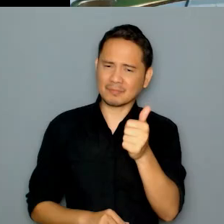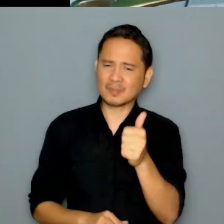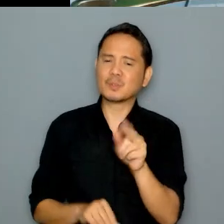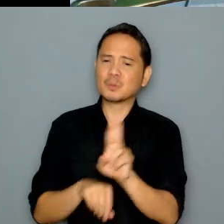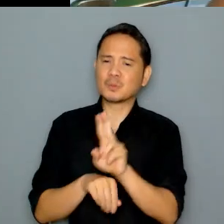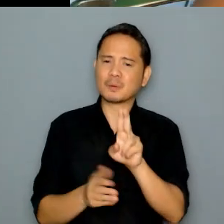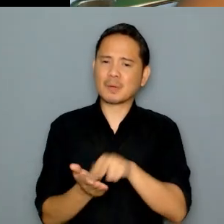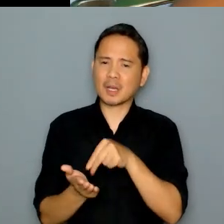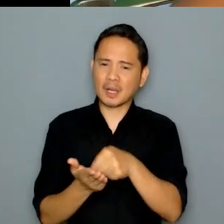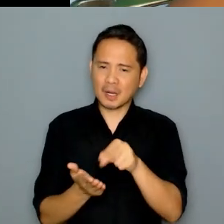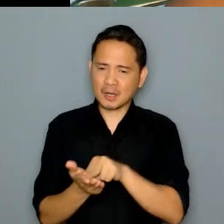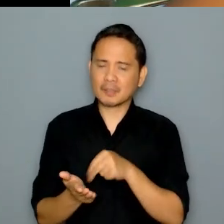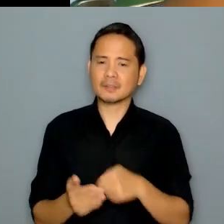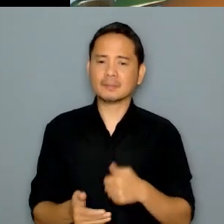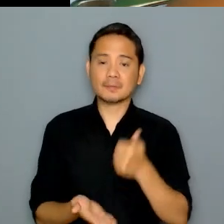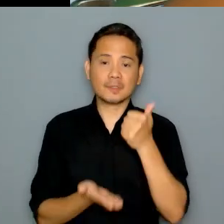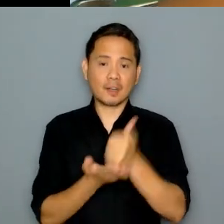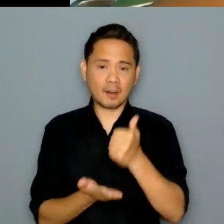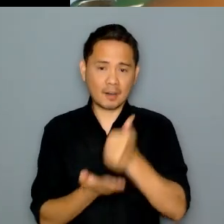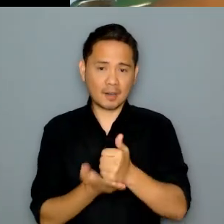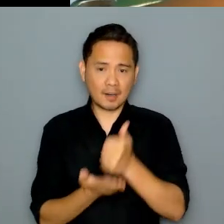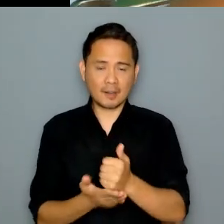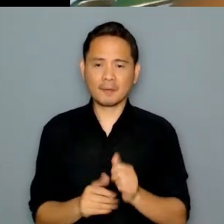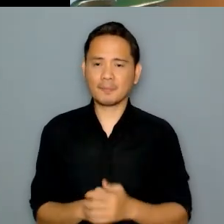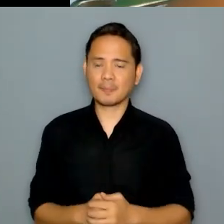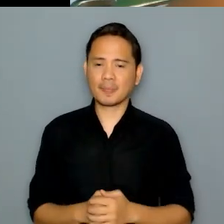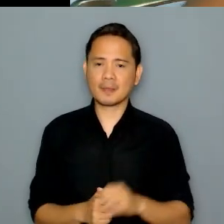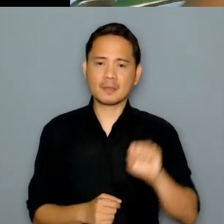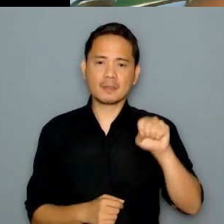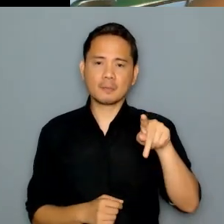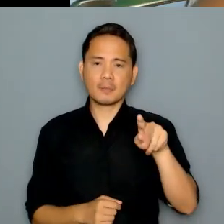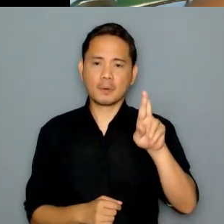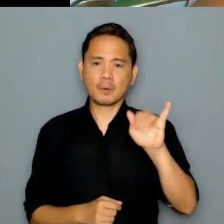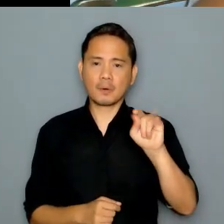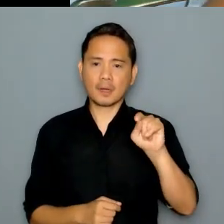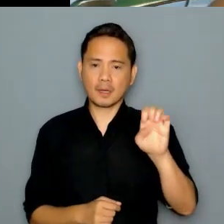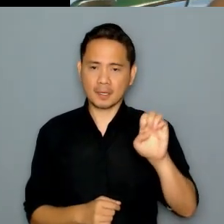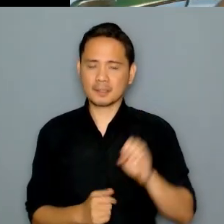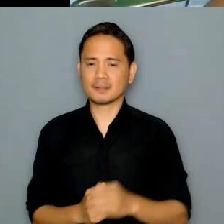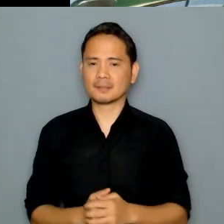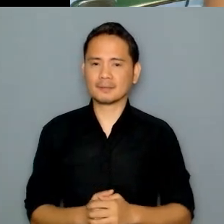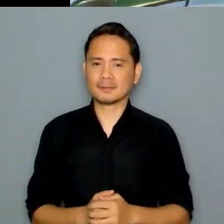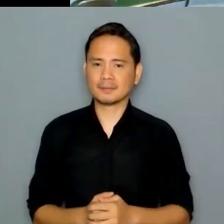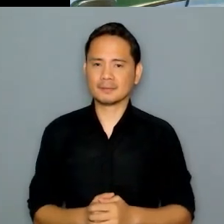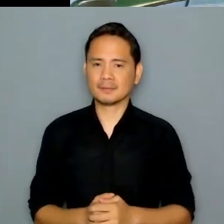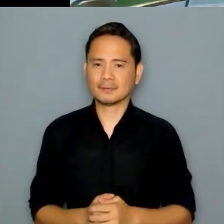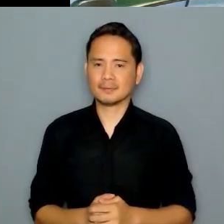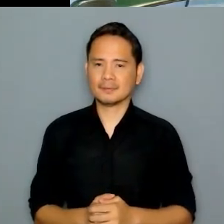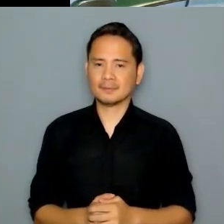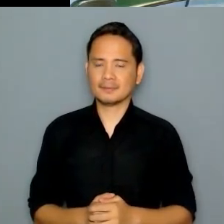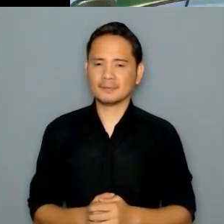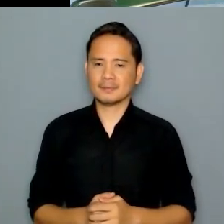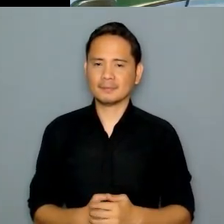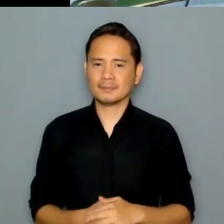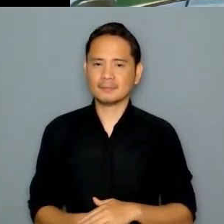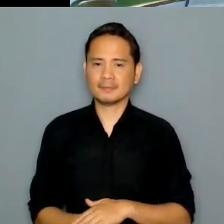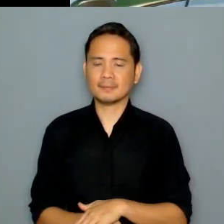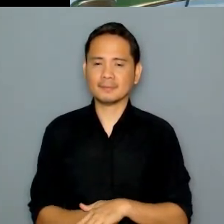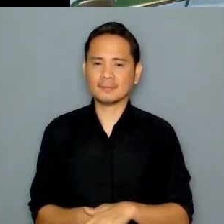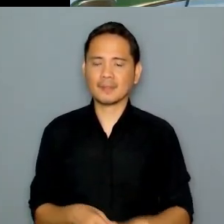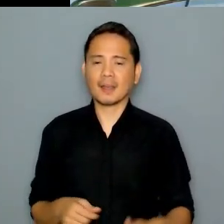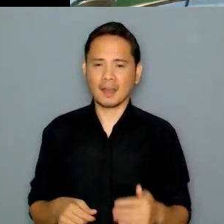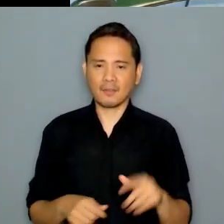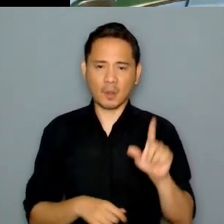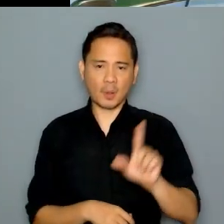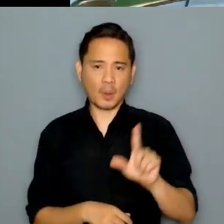lang, garlic, and yung Sprite. So, dito nga, nilagay na natin ang ating garlic. Sa mahinang apoy